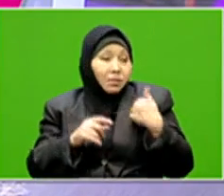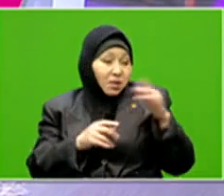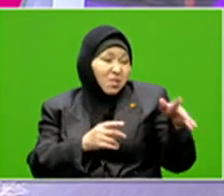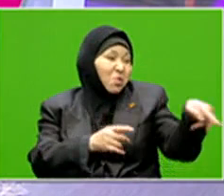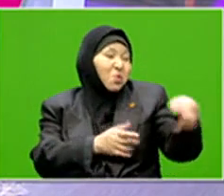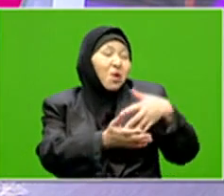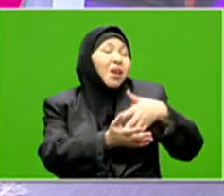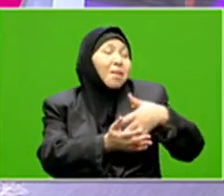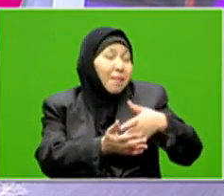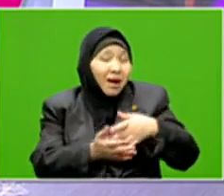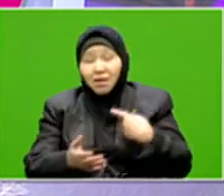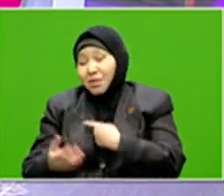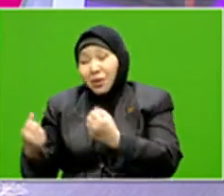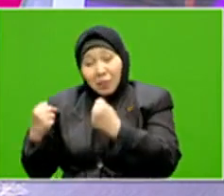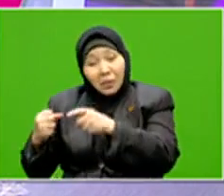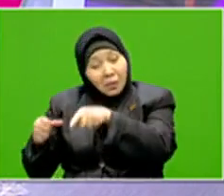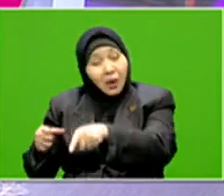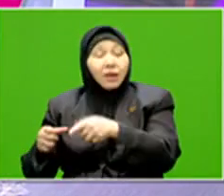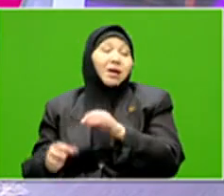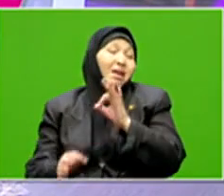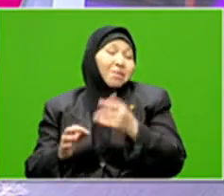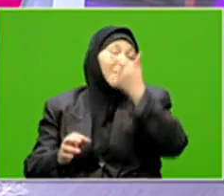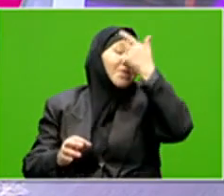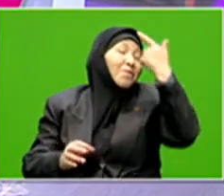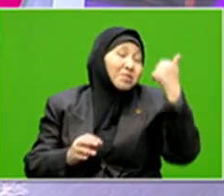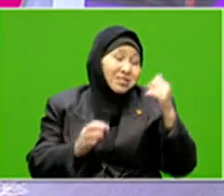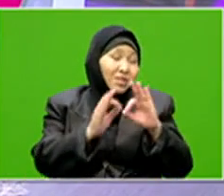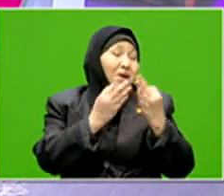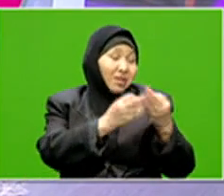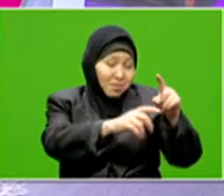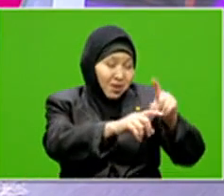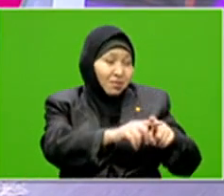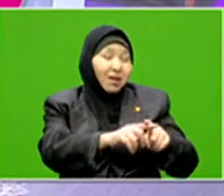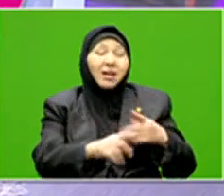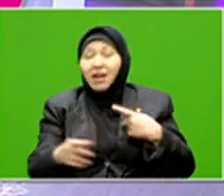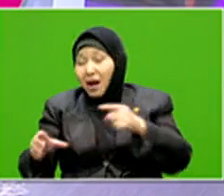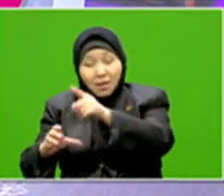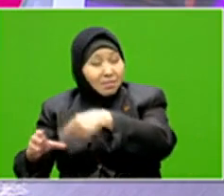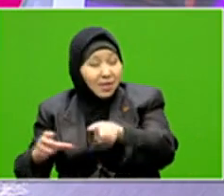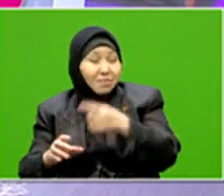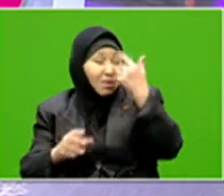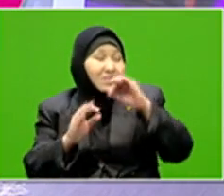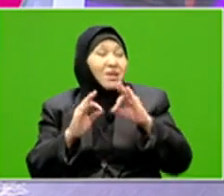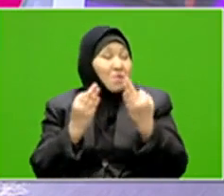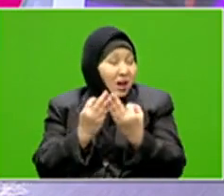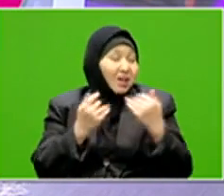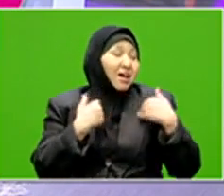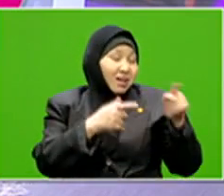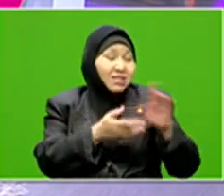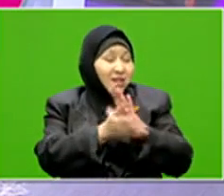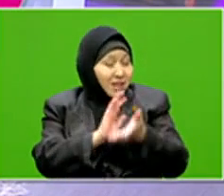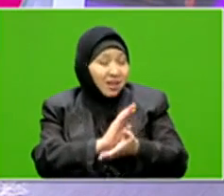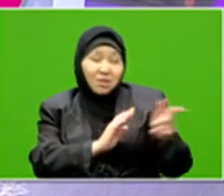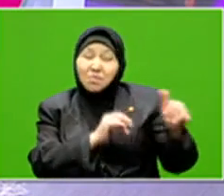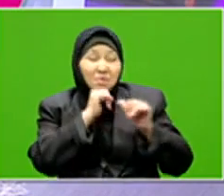lemah di antara kami. Kalau tidak kerana keluargamu, tentu kamu telah merejam engkau. Sedangkan engkau juga bukan seorang yang berpengaruh